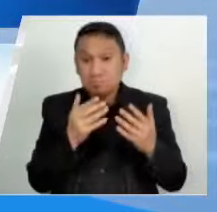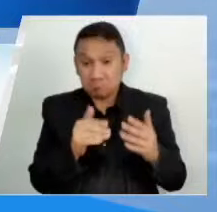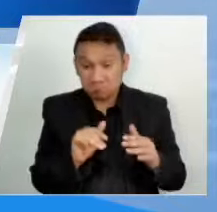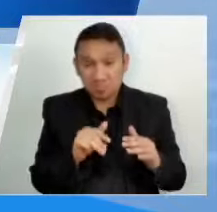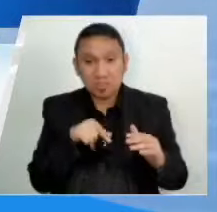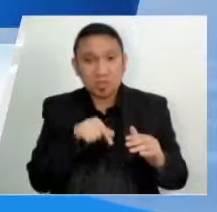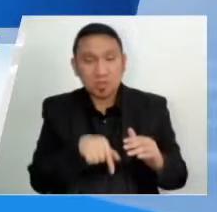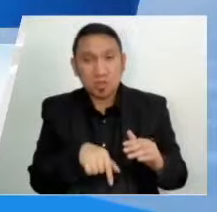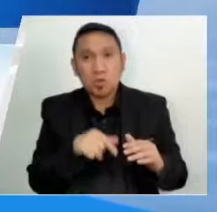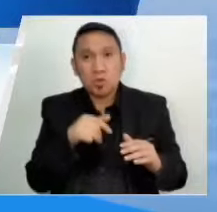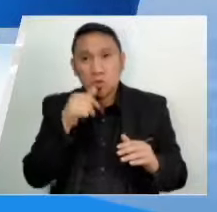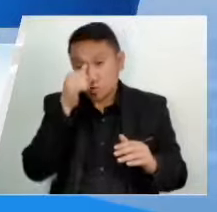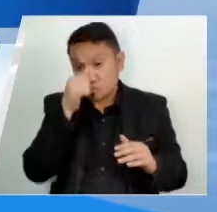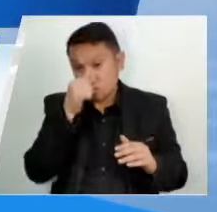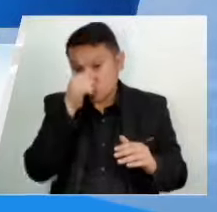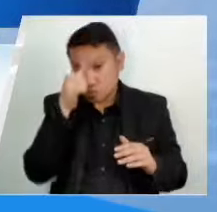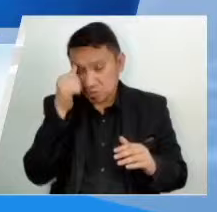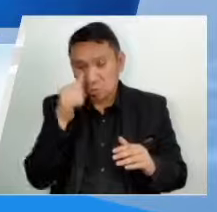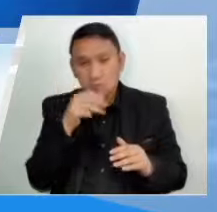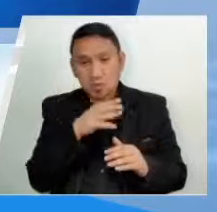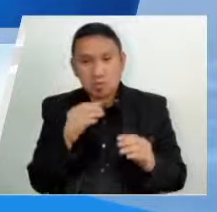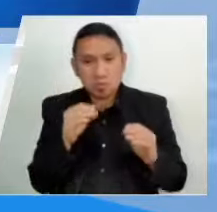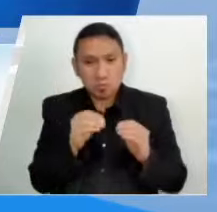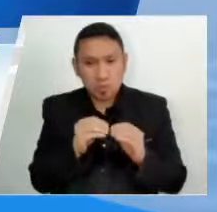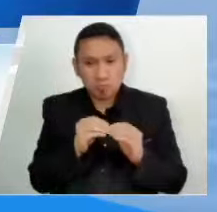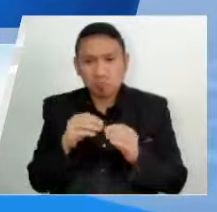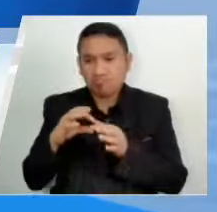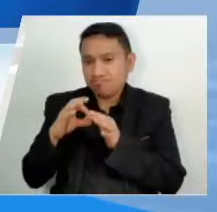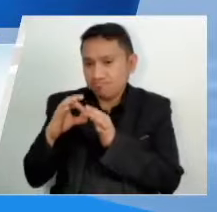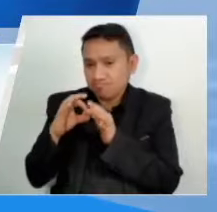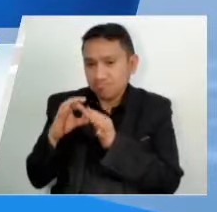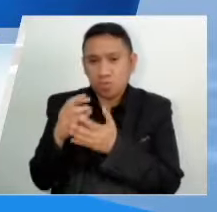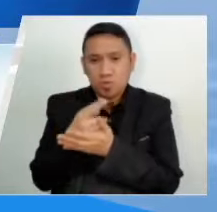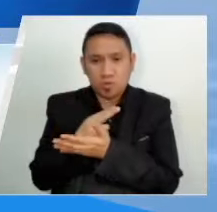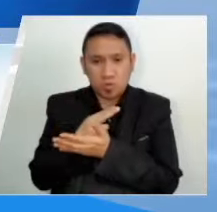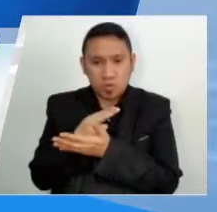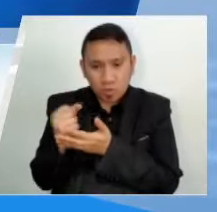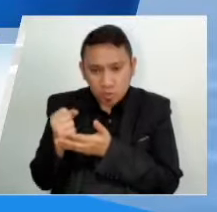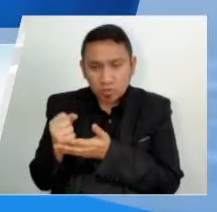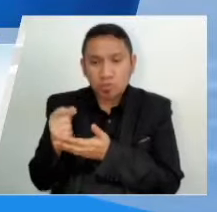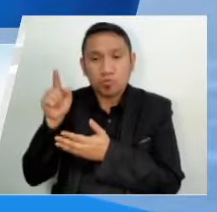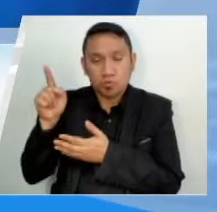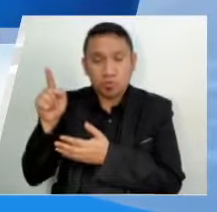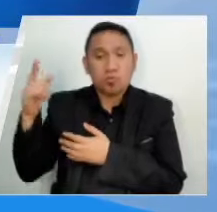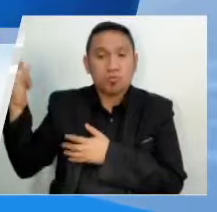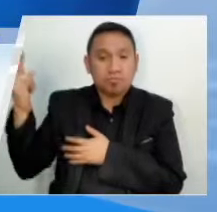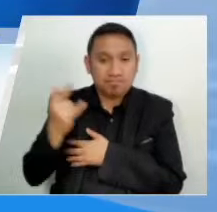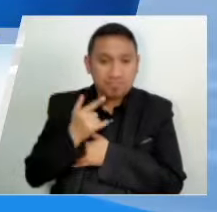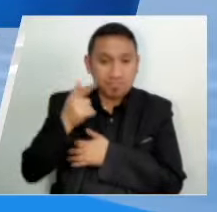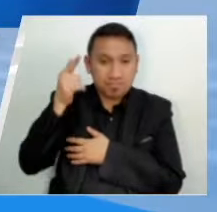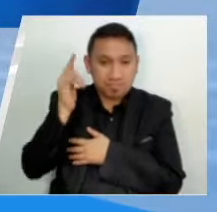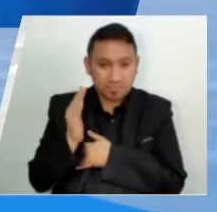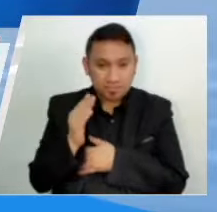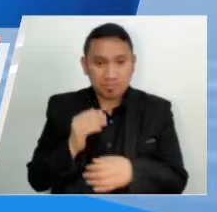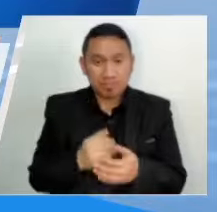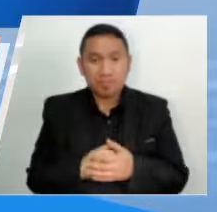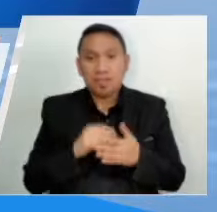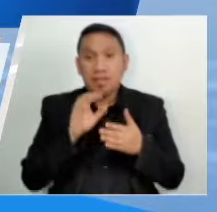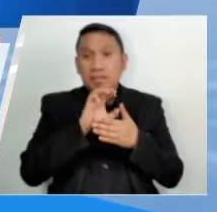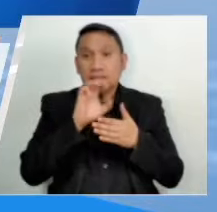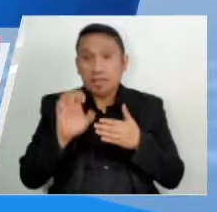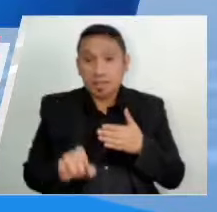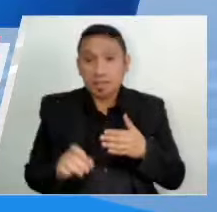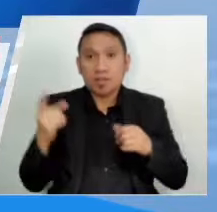at iangkla ang ating mga relasyon, romantic man yan o hindi, sa pag-ibig ng Panginoon. At the end of the day, it is